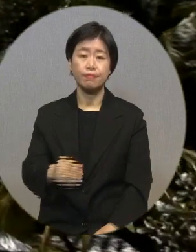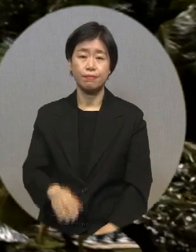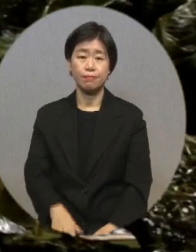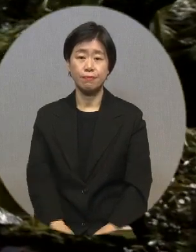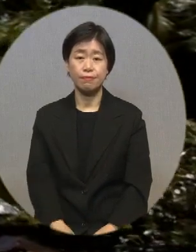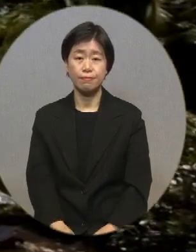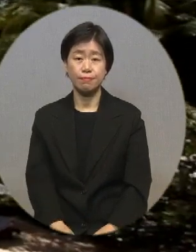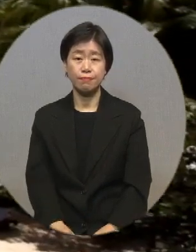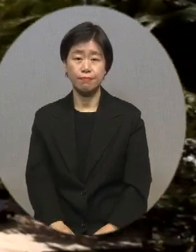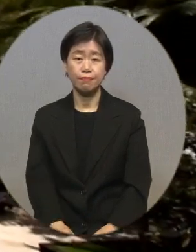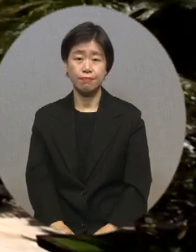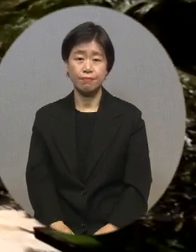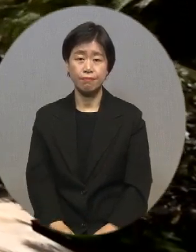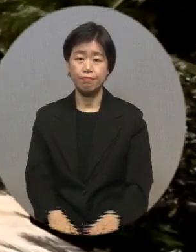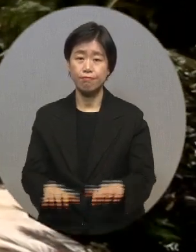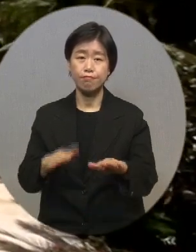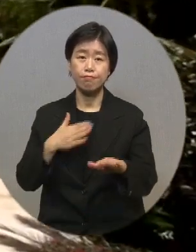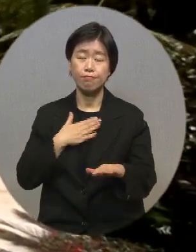행복합니다